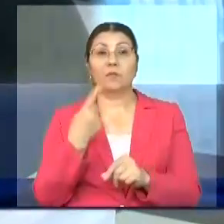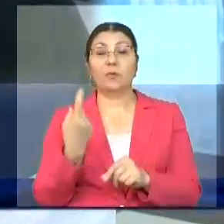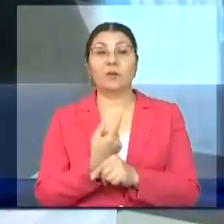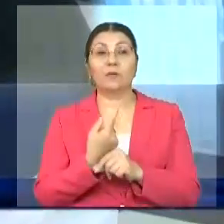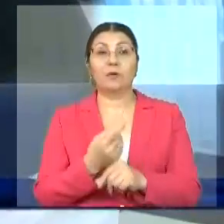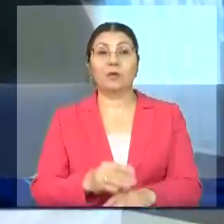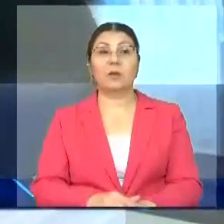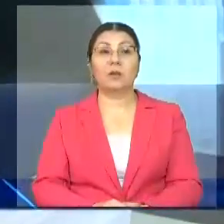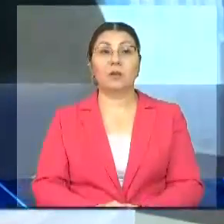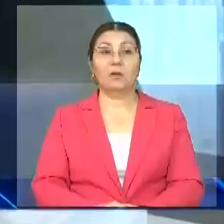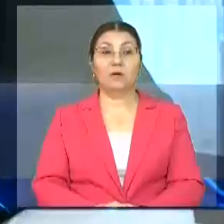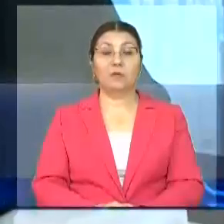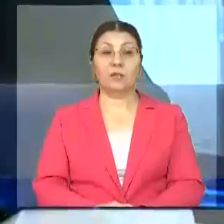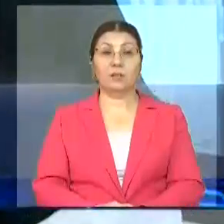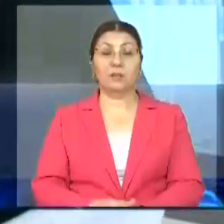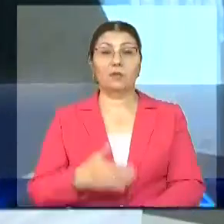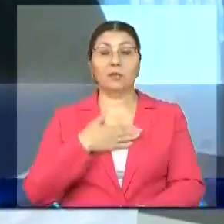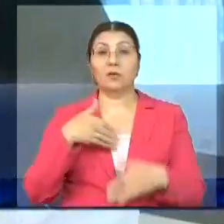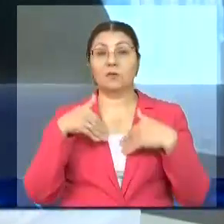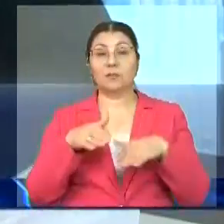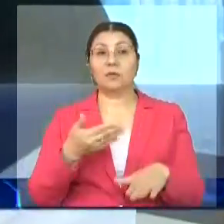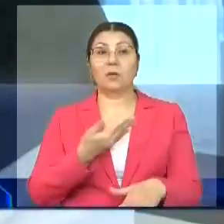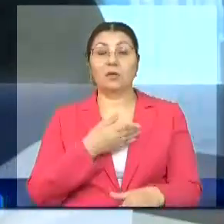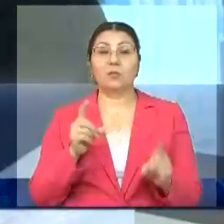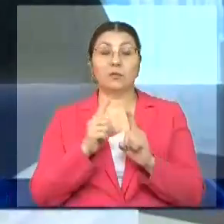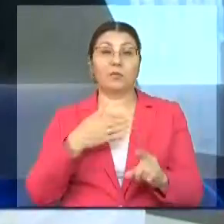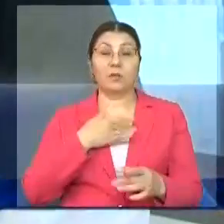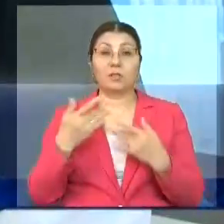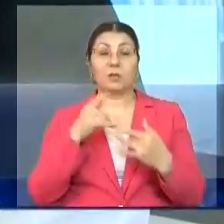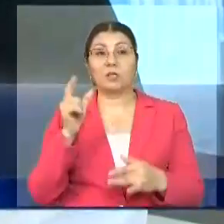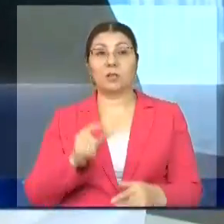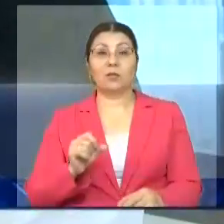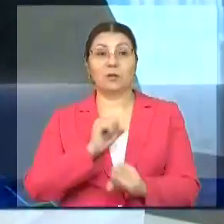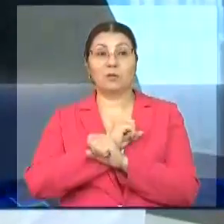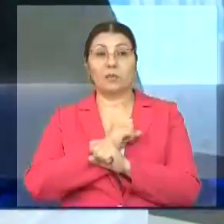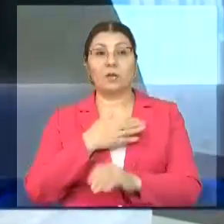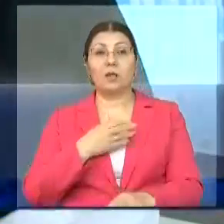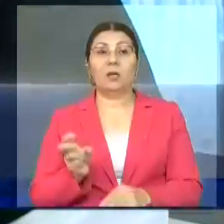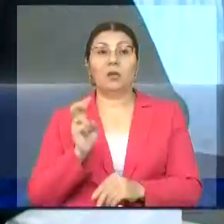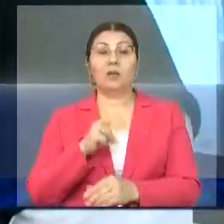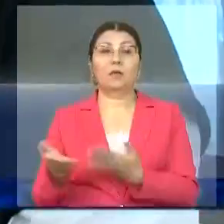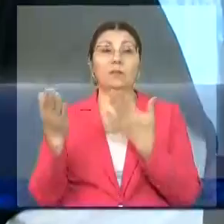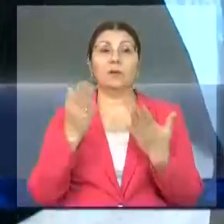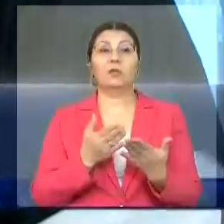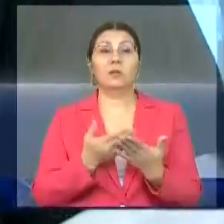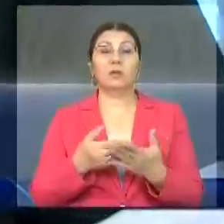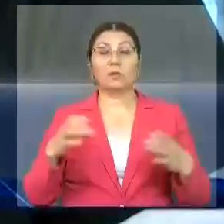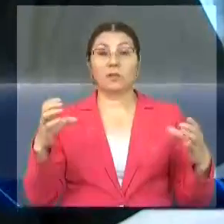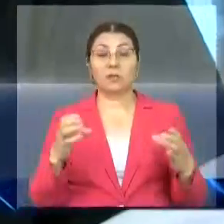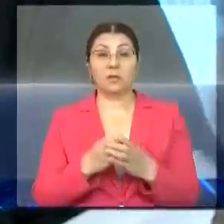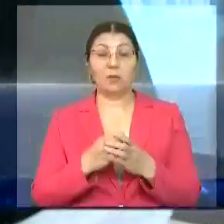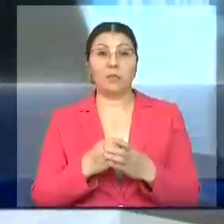наверное, я хочу так сделать. Это наше решение, мы хотим, чтобы наши артисты отдохнули. Вот, поэтому к нам будет приглашен эстрадно-симфонический